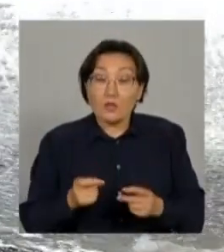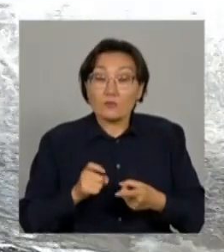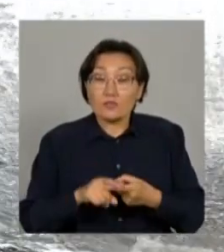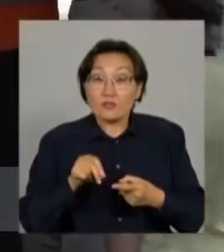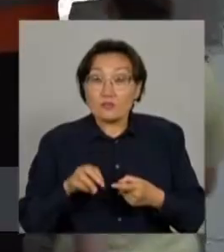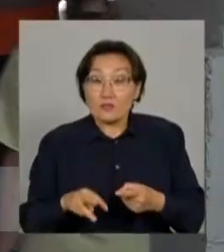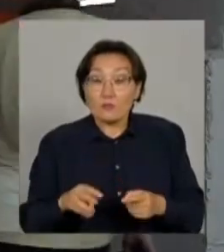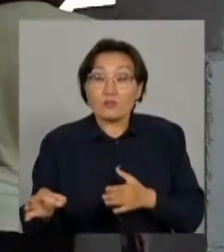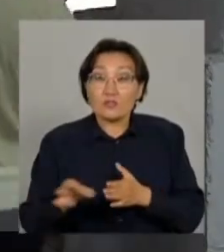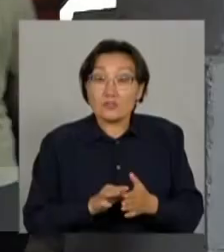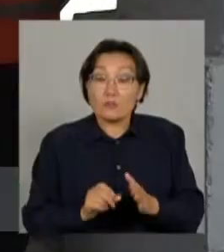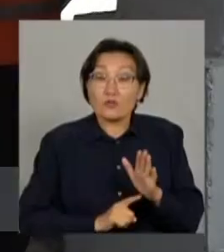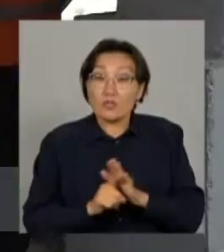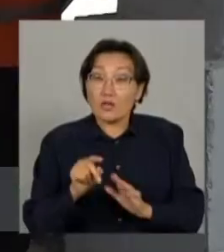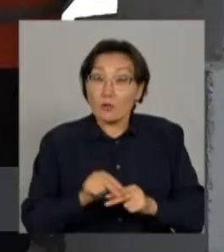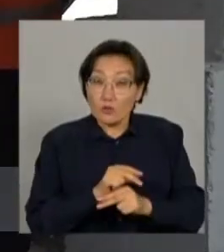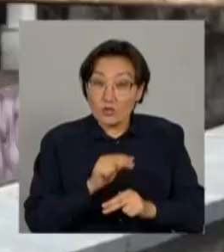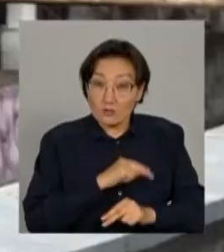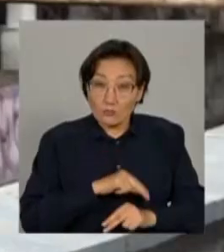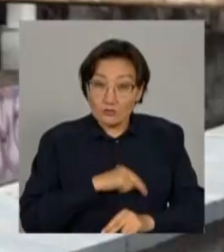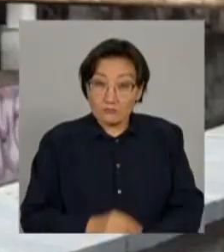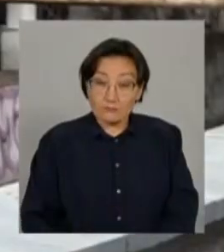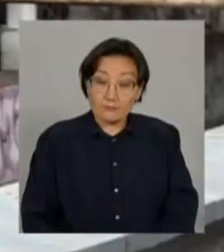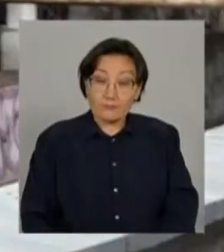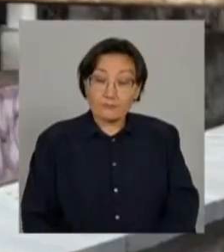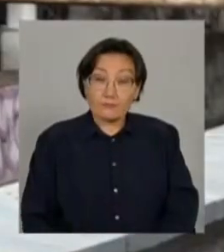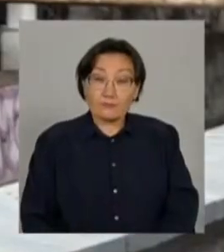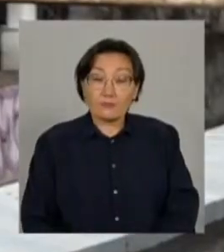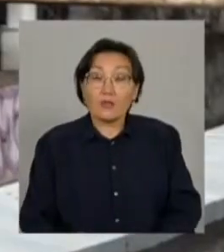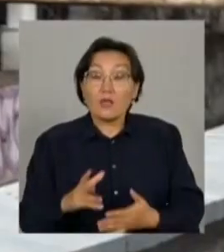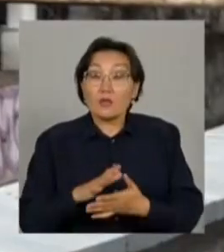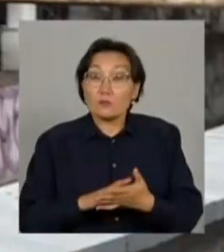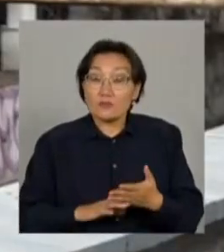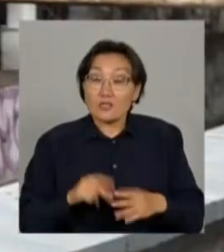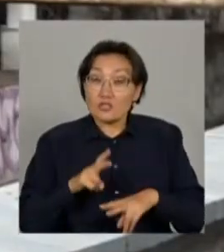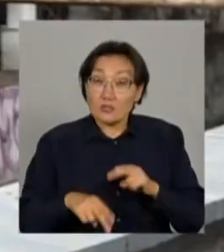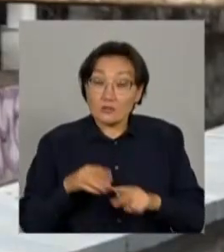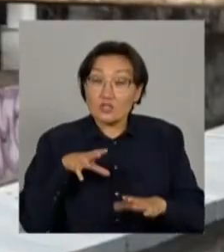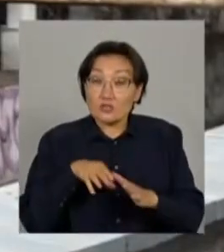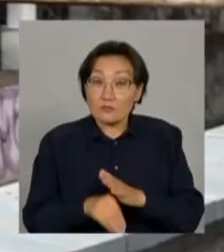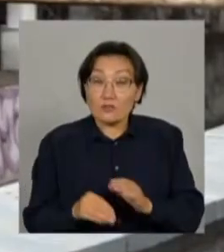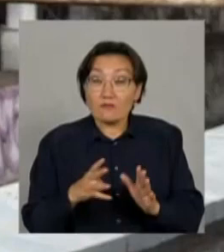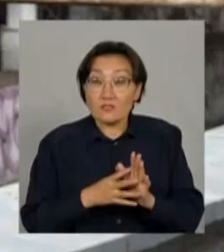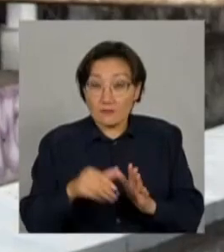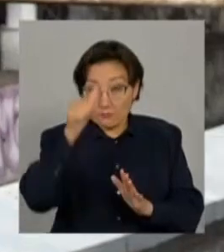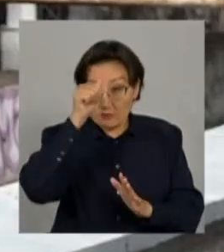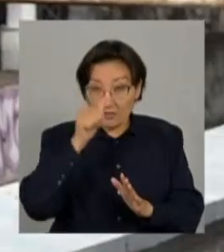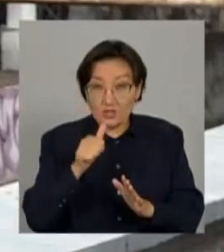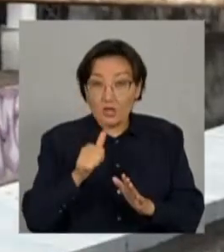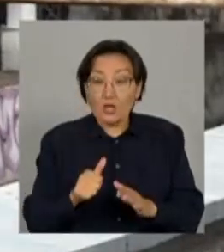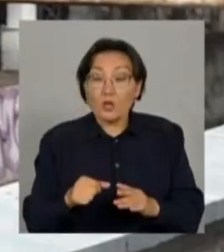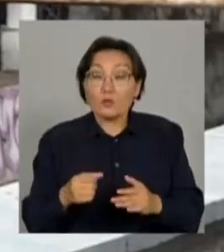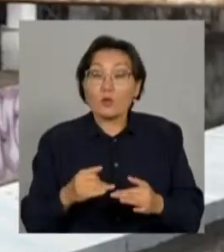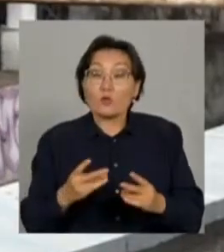чем незамедлительно начались ремонтные работы. Нормативная продолжительность строительства составляет 9 месяцев, но